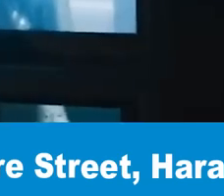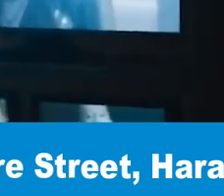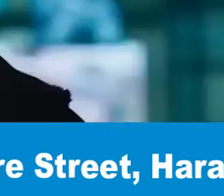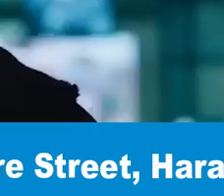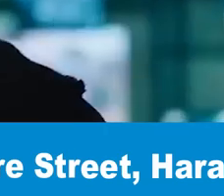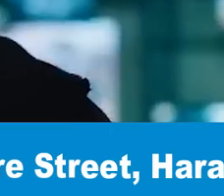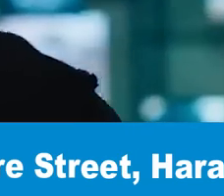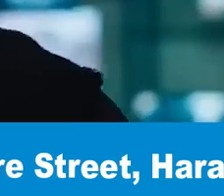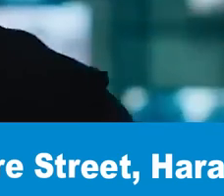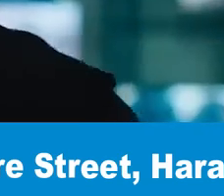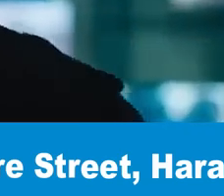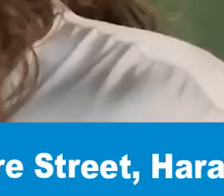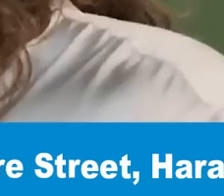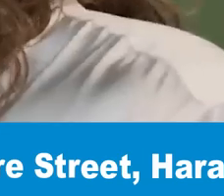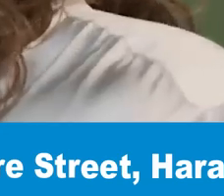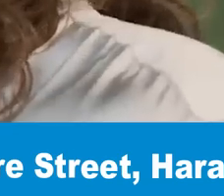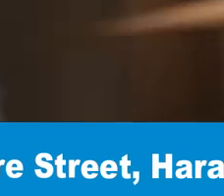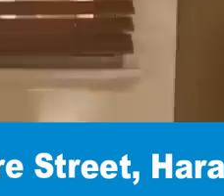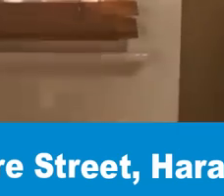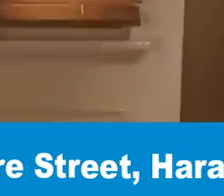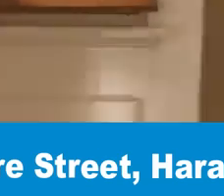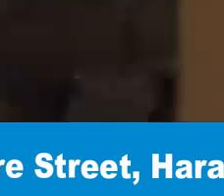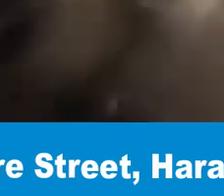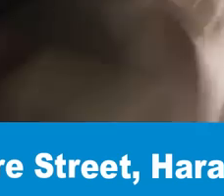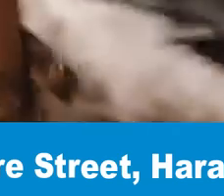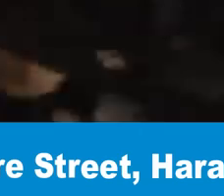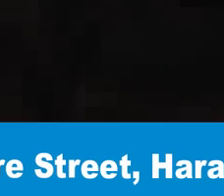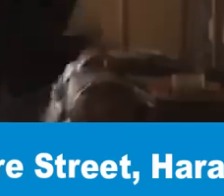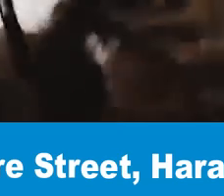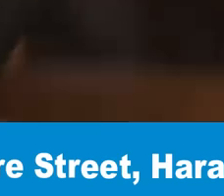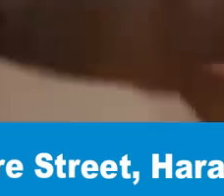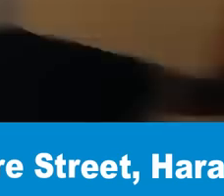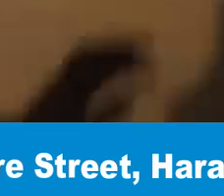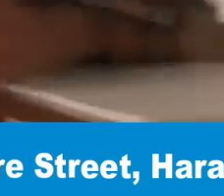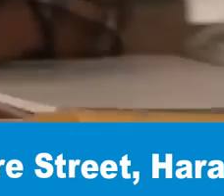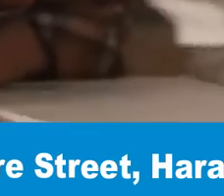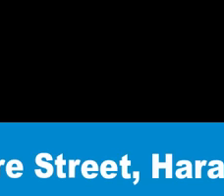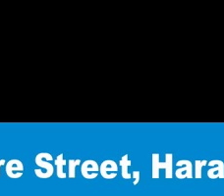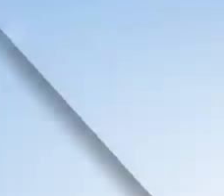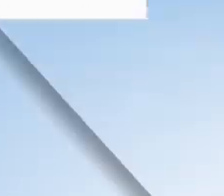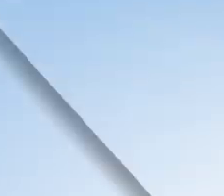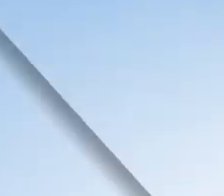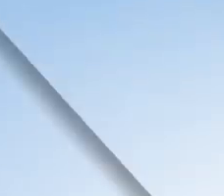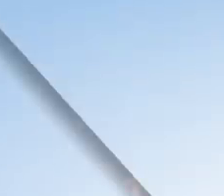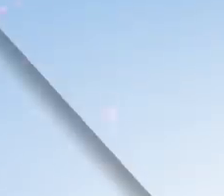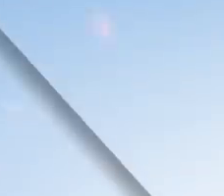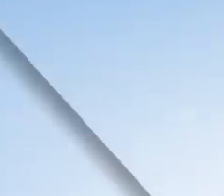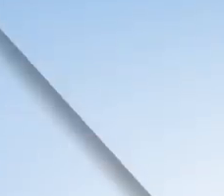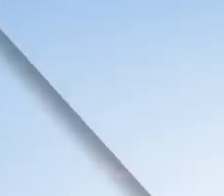I am the man who's going to break your family. Piece by piece.